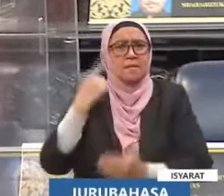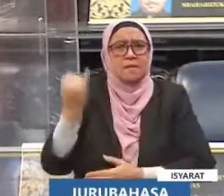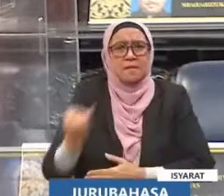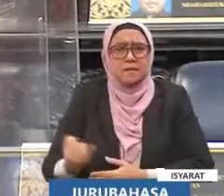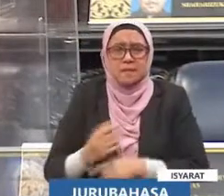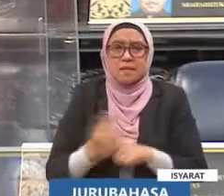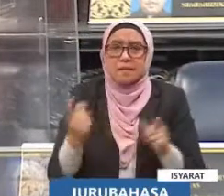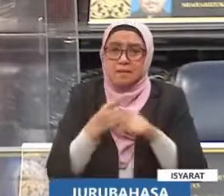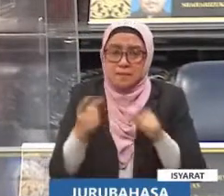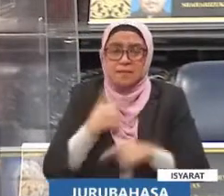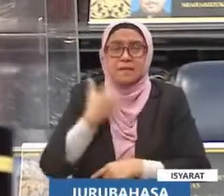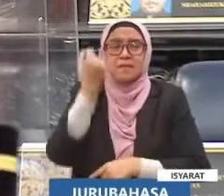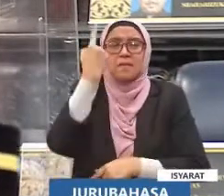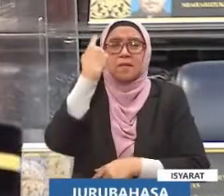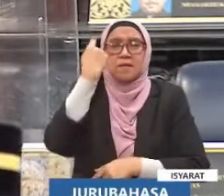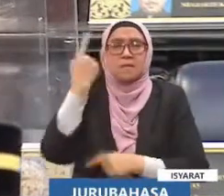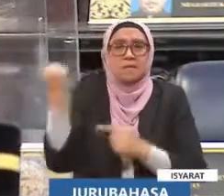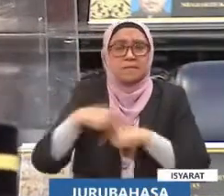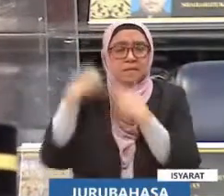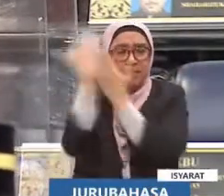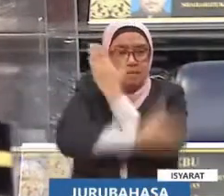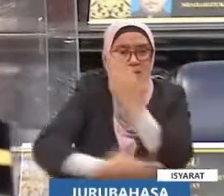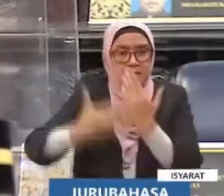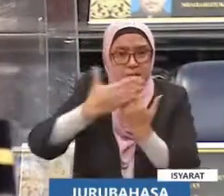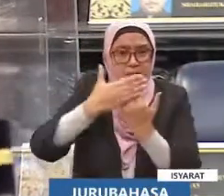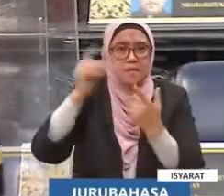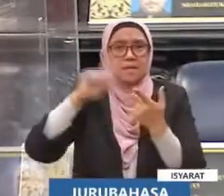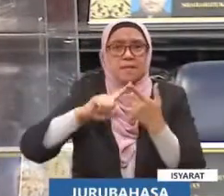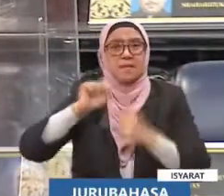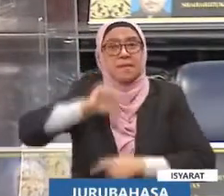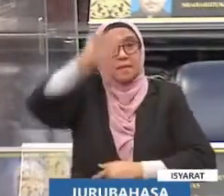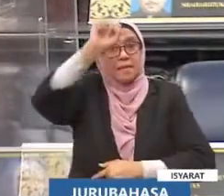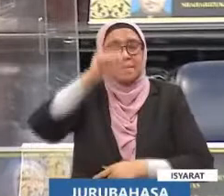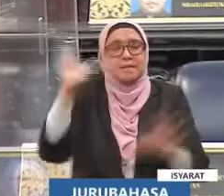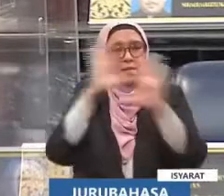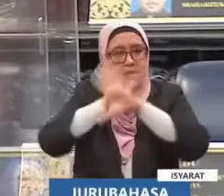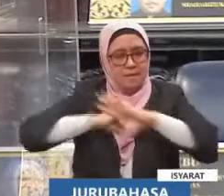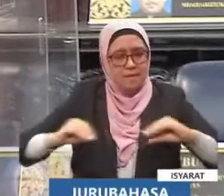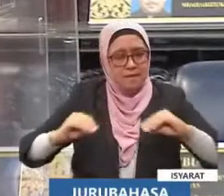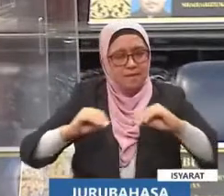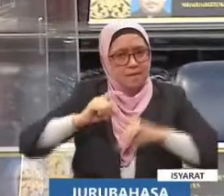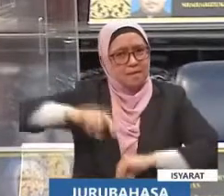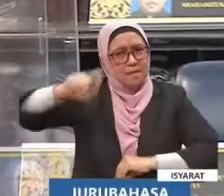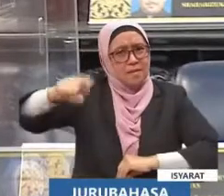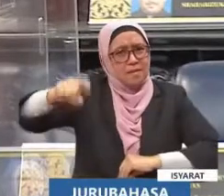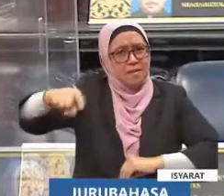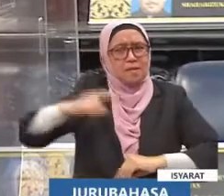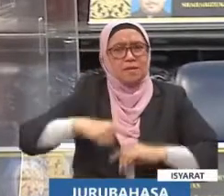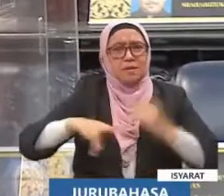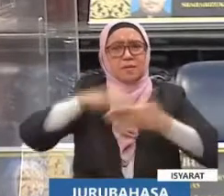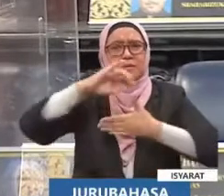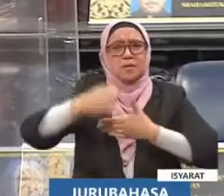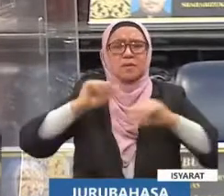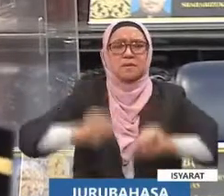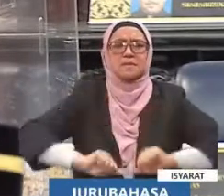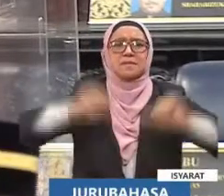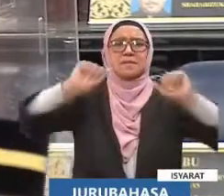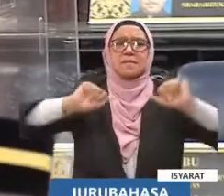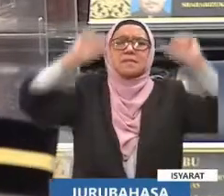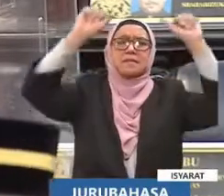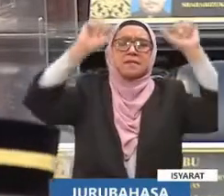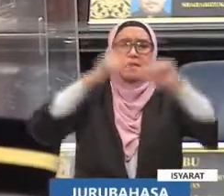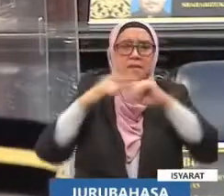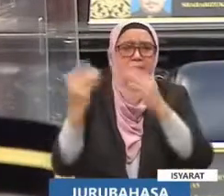apatah lagi di Sabah Serawak masih lagi memerlukan dah Project conectar Advance roda sini Insyaallah